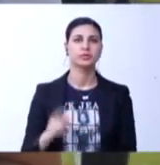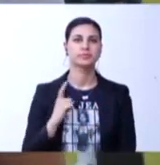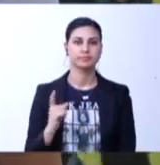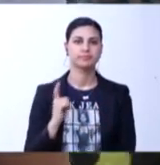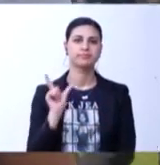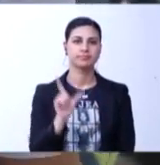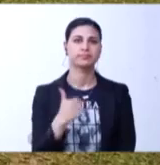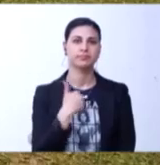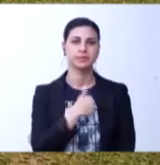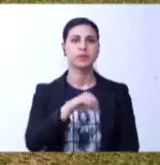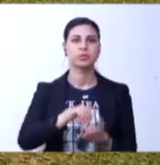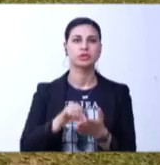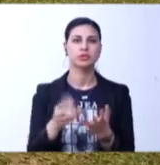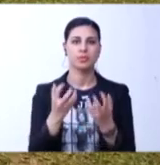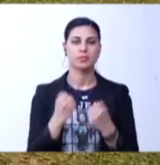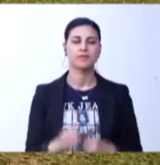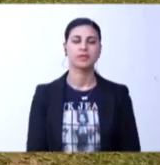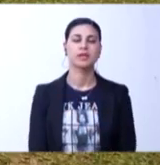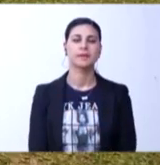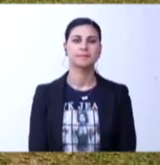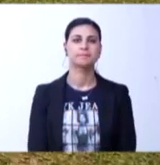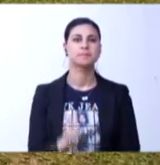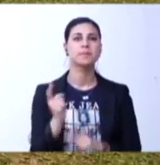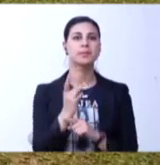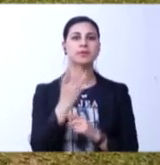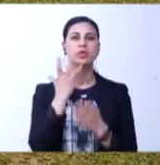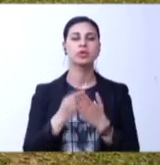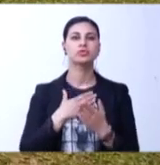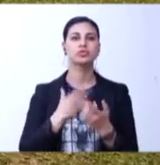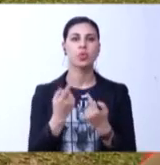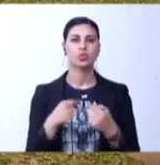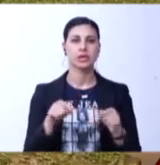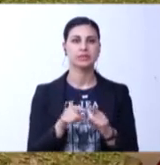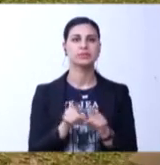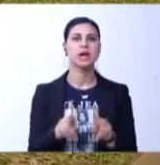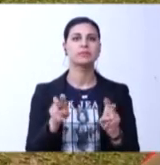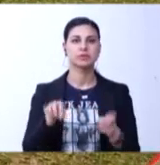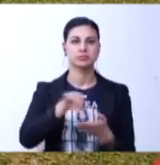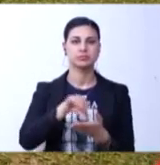ამაში მონაწილეობა მიგვაყო. ძალს პირველად იღებ ჩვენი ორგანიზაცია მონაწილეობას გავს ტიპის